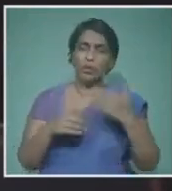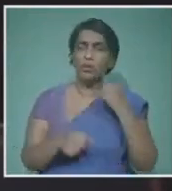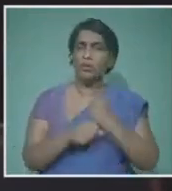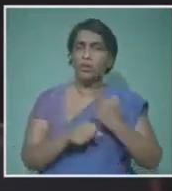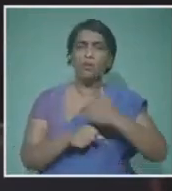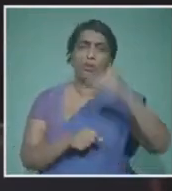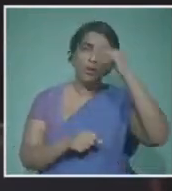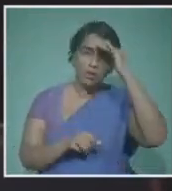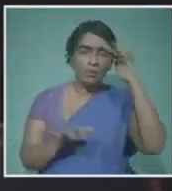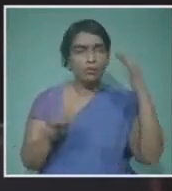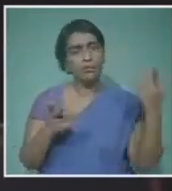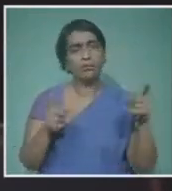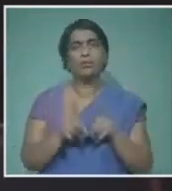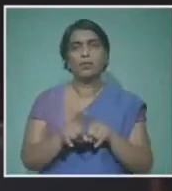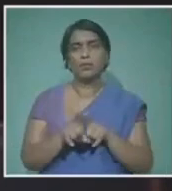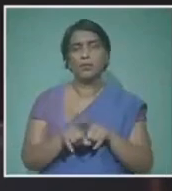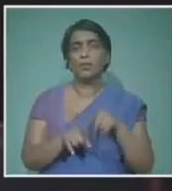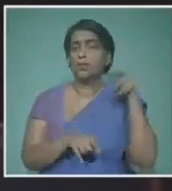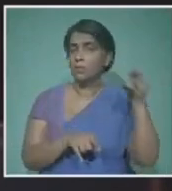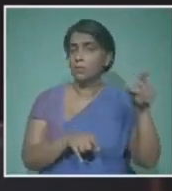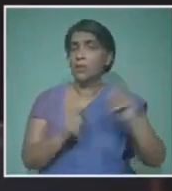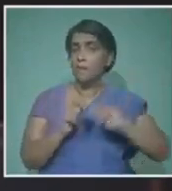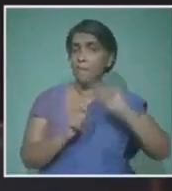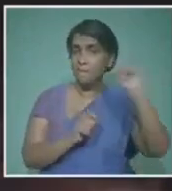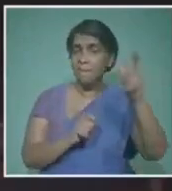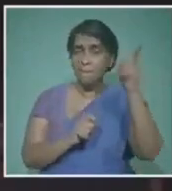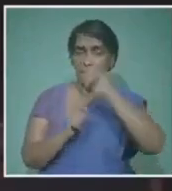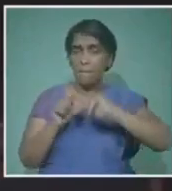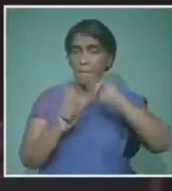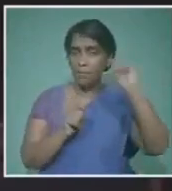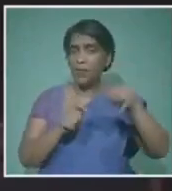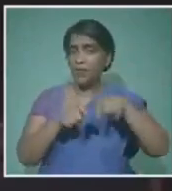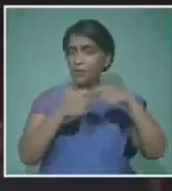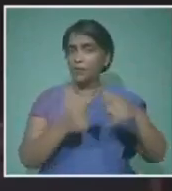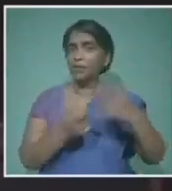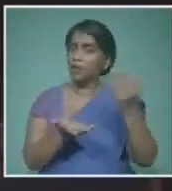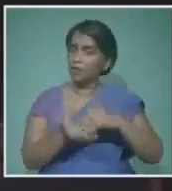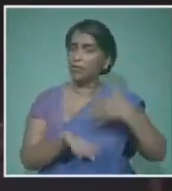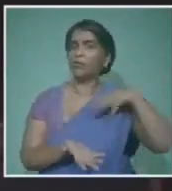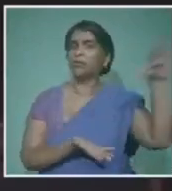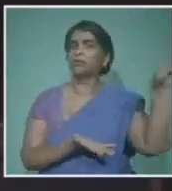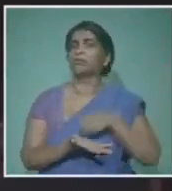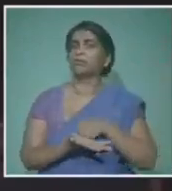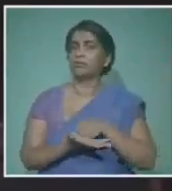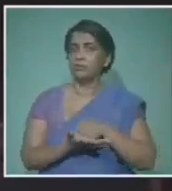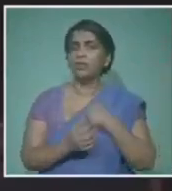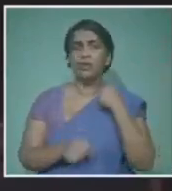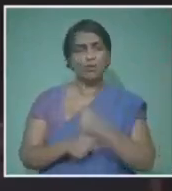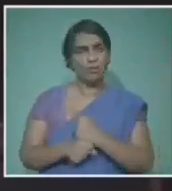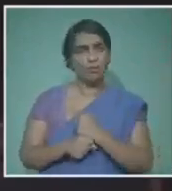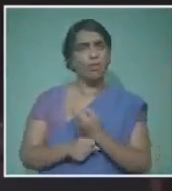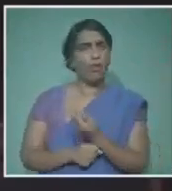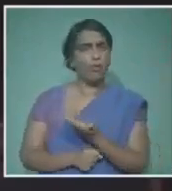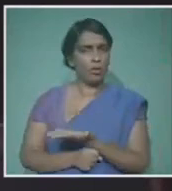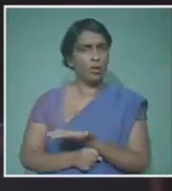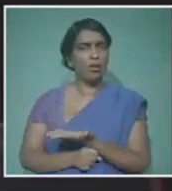එහෙම නැත්තම් මේ ඒගොල්ලන්ට ගෙවපු මේවා වියදම් කරපු ඒවා ඒගොල්ලන්ගෙන් ගන්න ඕනේ මේවා රාජ්‍ය මුදල්